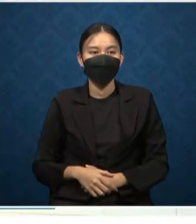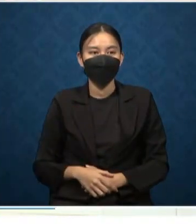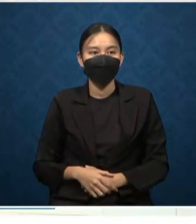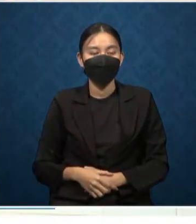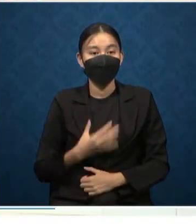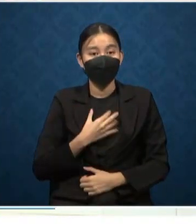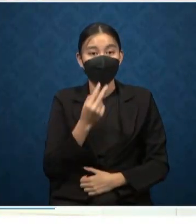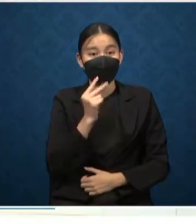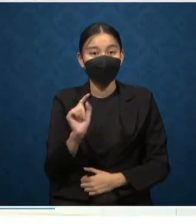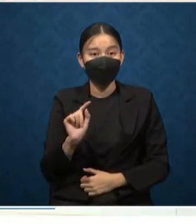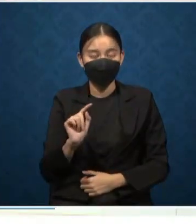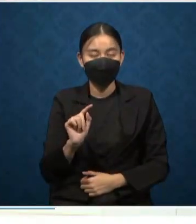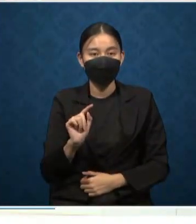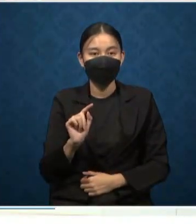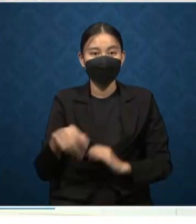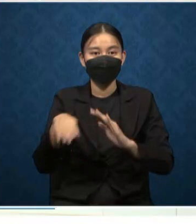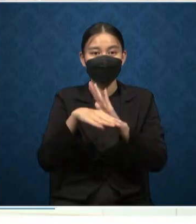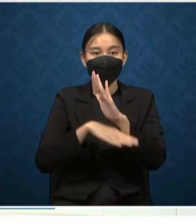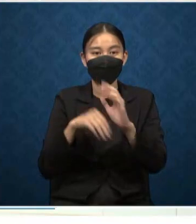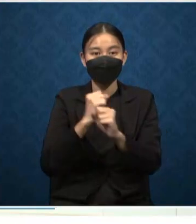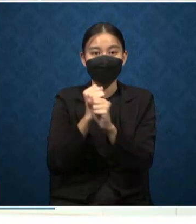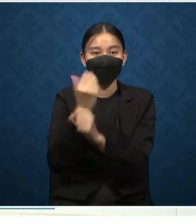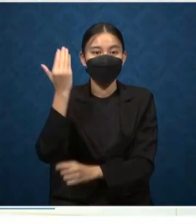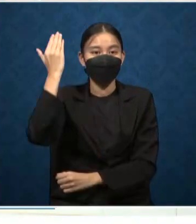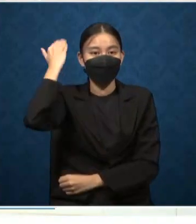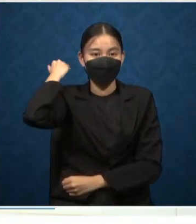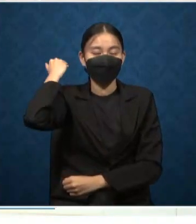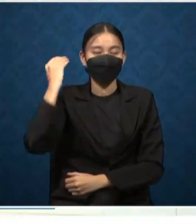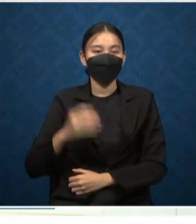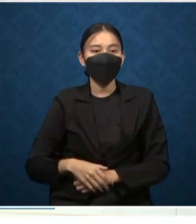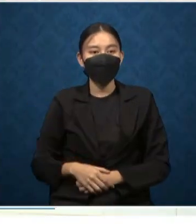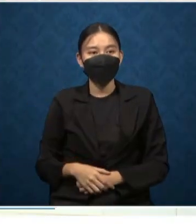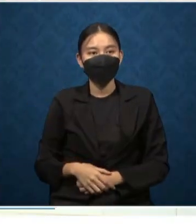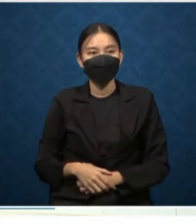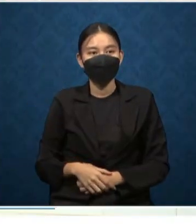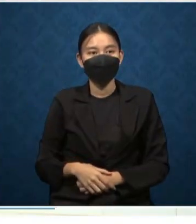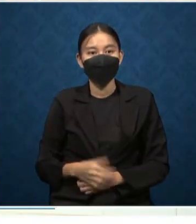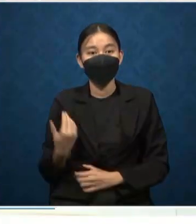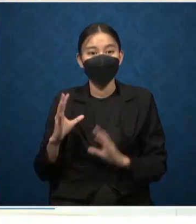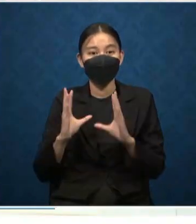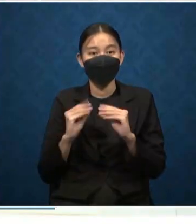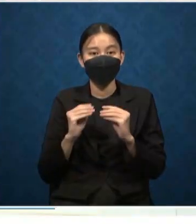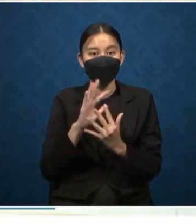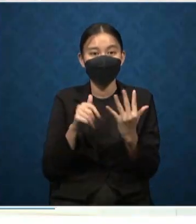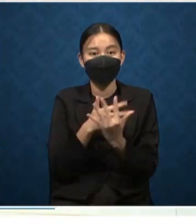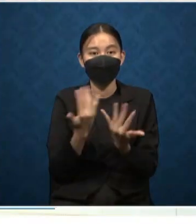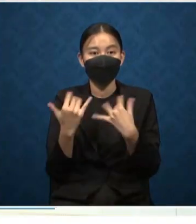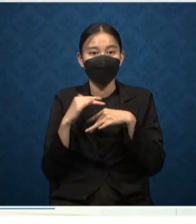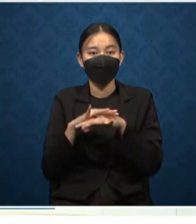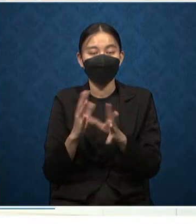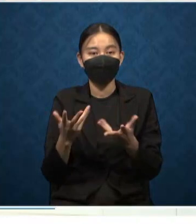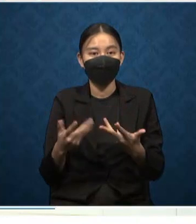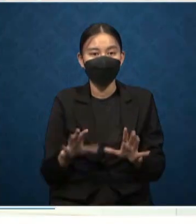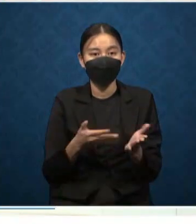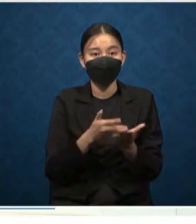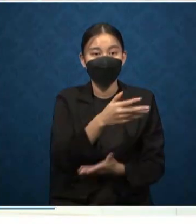เราพบว่าในการดมเนินการที่ผ่านมาหลจากทเรามีการปจะชุมและวางแพทรวมกัแล้ว ใ